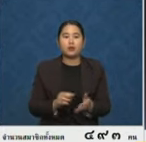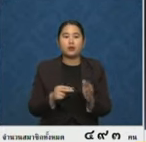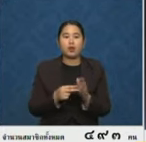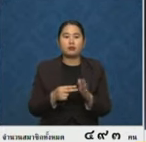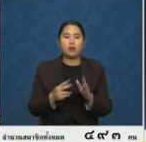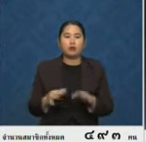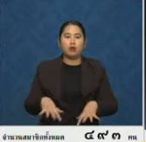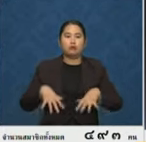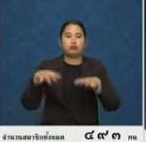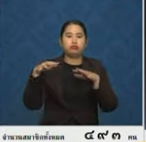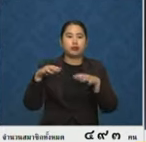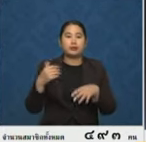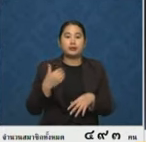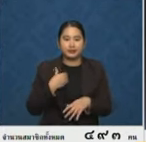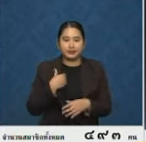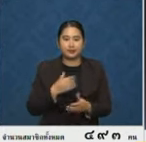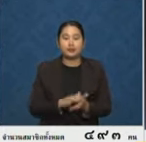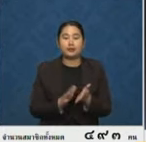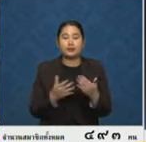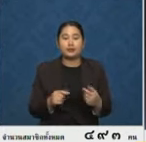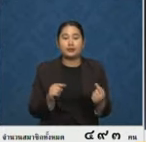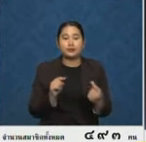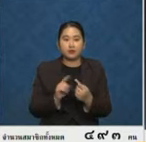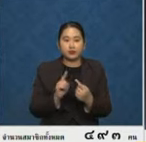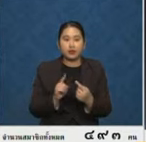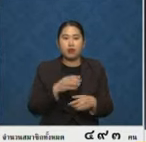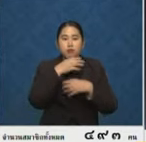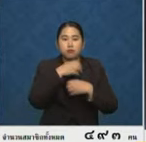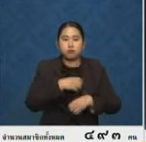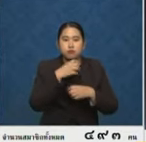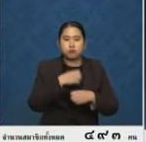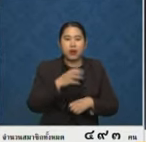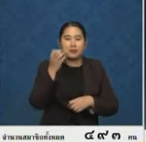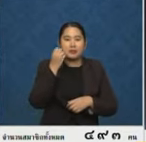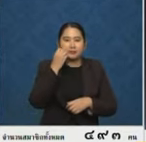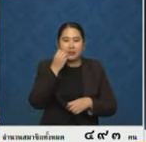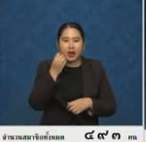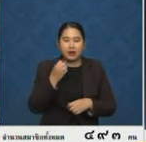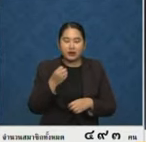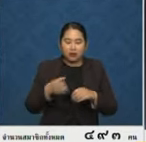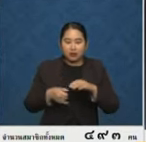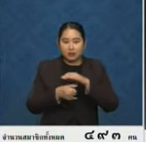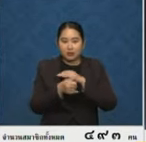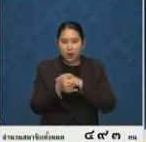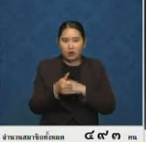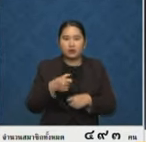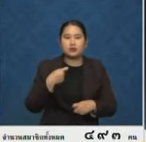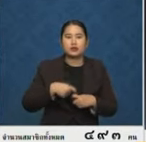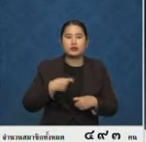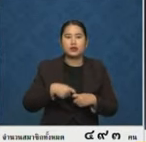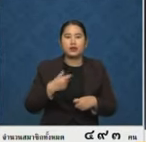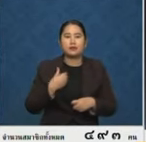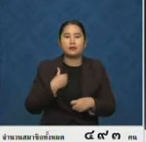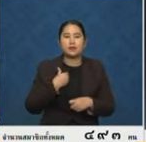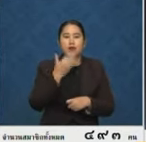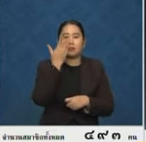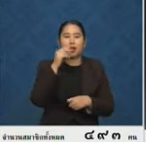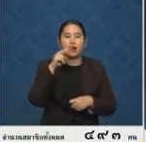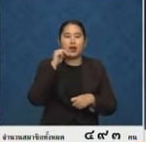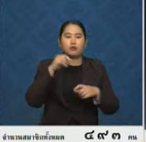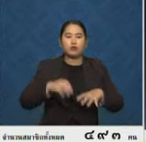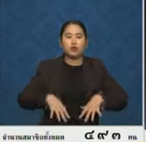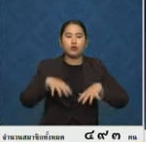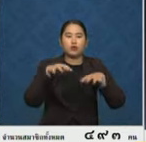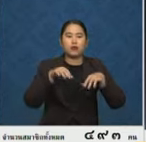คลื่นมันแรงมากทำให้เอ่อผู้สูงอายุที่อยู่ที่บ้านเวลาจะออกมาข้างนอกเนี่ยลำบากมากเพราะว่าจะจมอยู่ในน้ำ